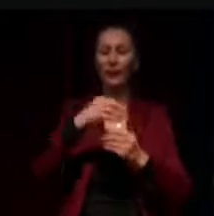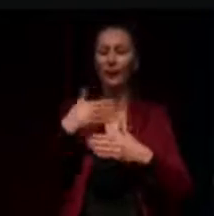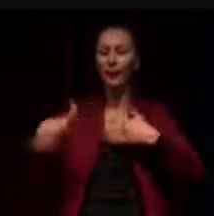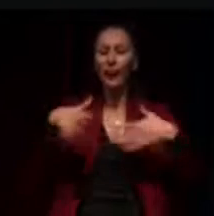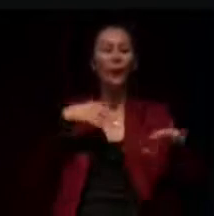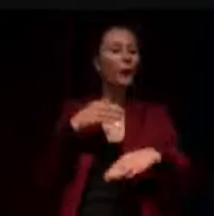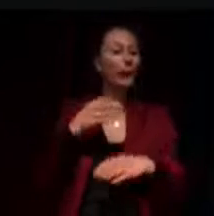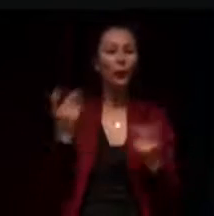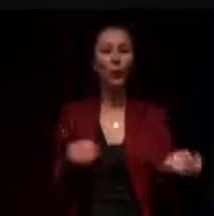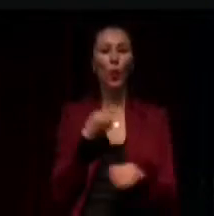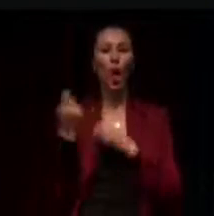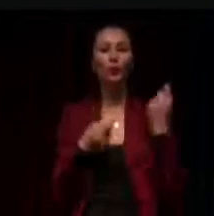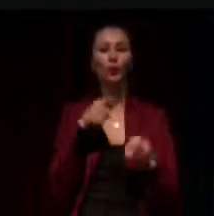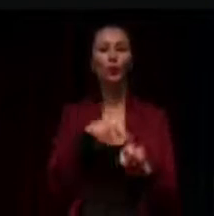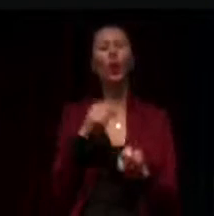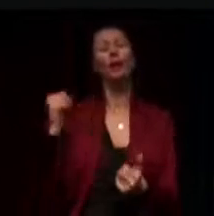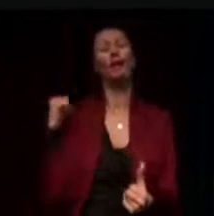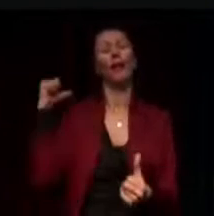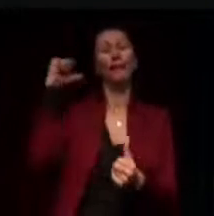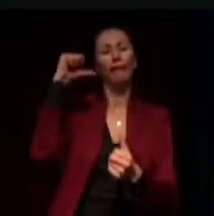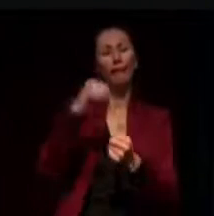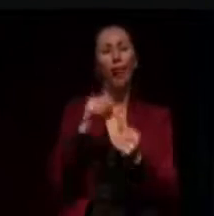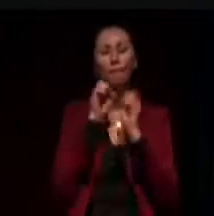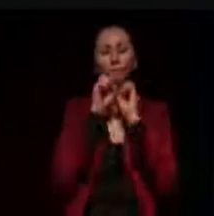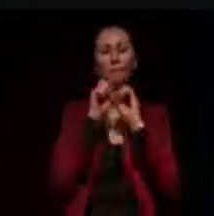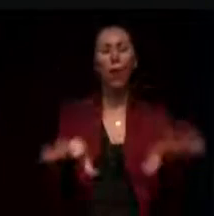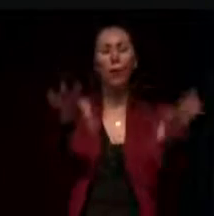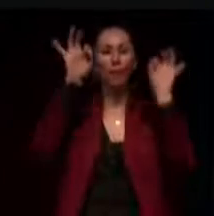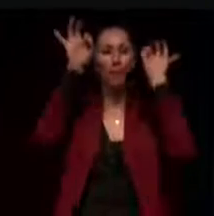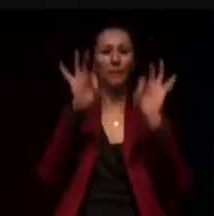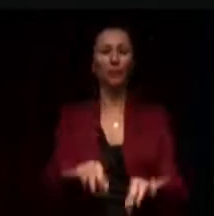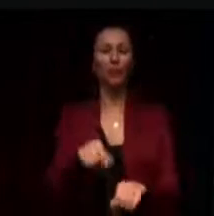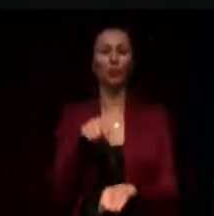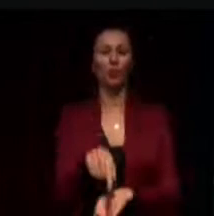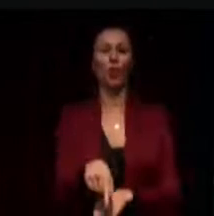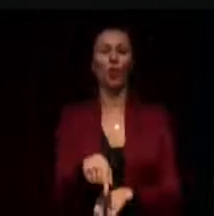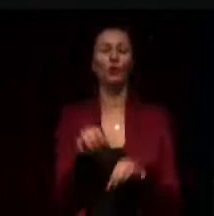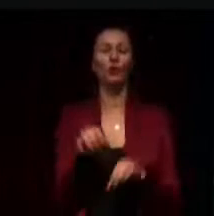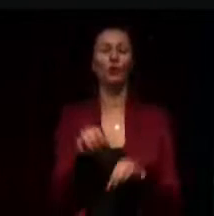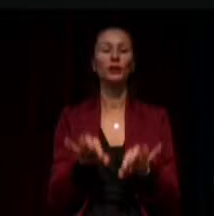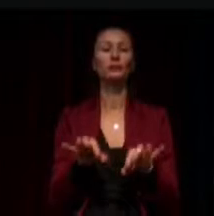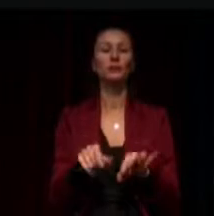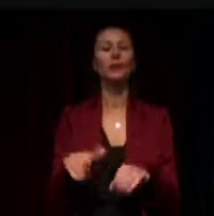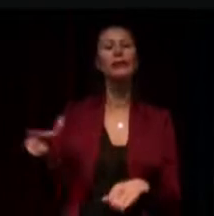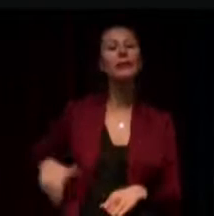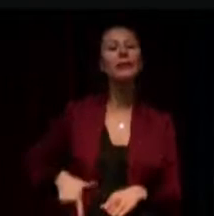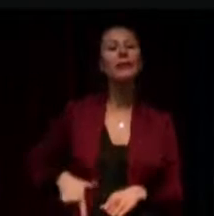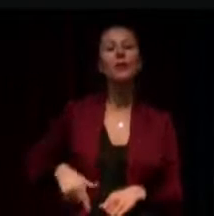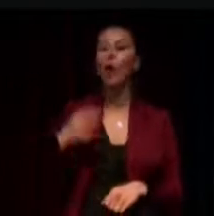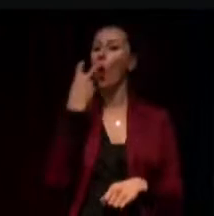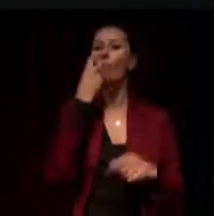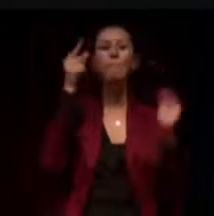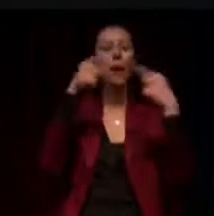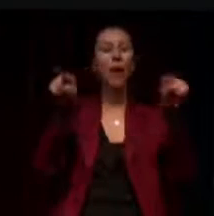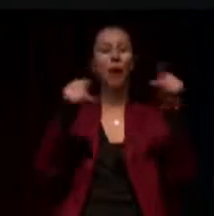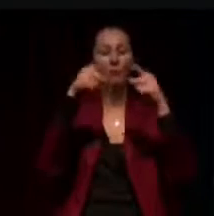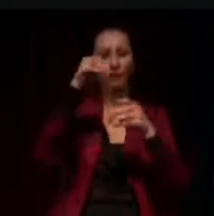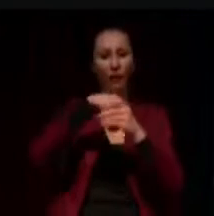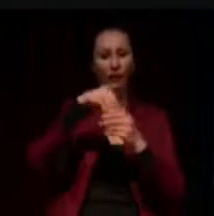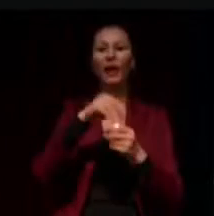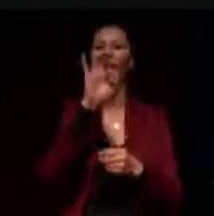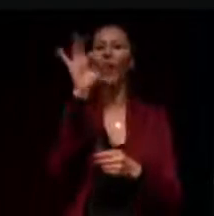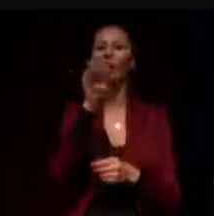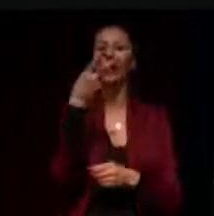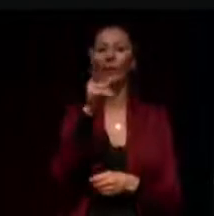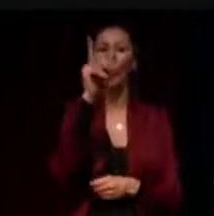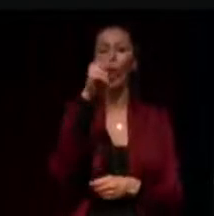silkeliyor. Yeniden püskürtmeye başlıyor şimdi. İzmir Opera Binası